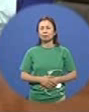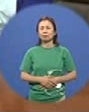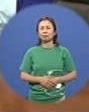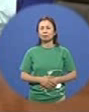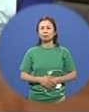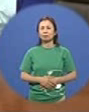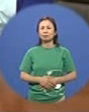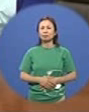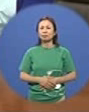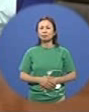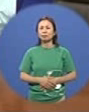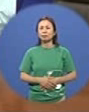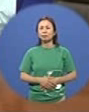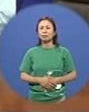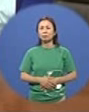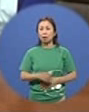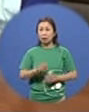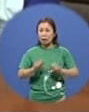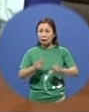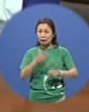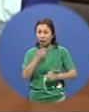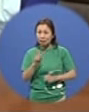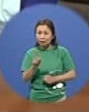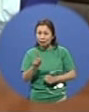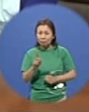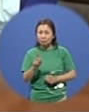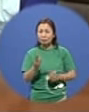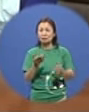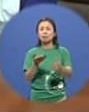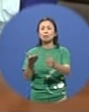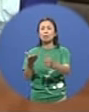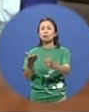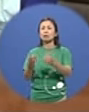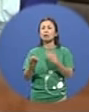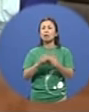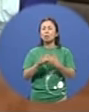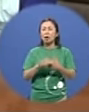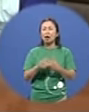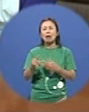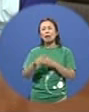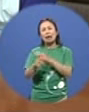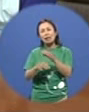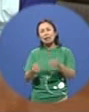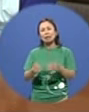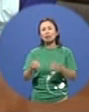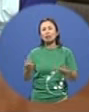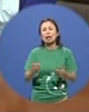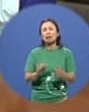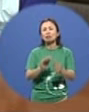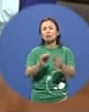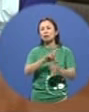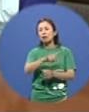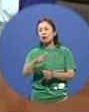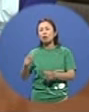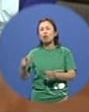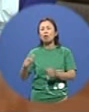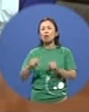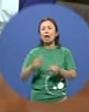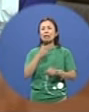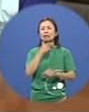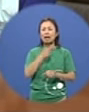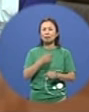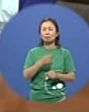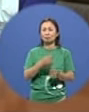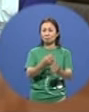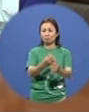であのどんなことやりたいかあはい例えば通所とか経済とかね産業育成とかそういうことやりたいというような